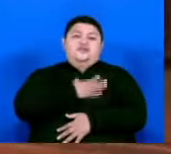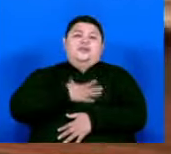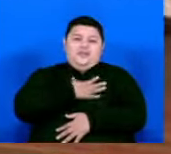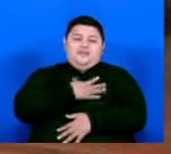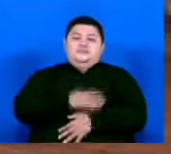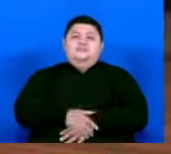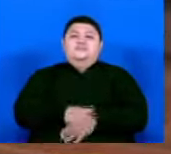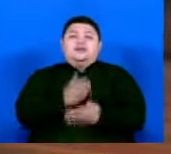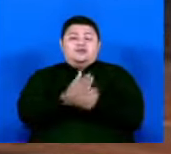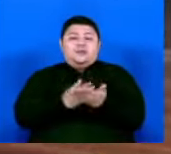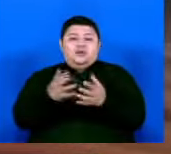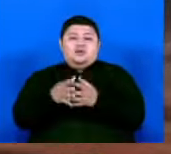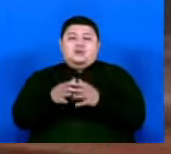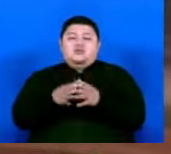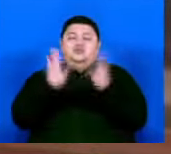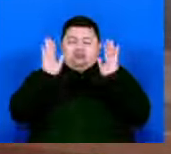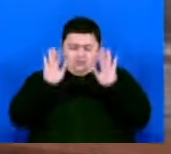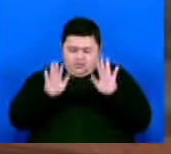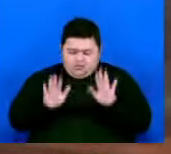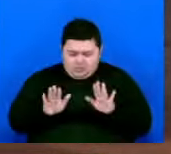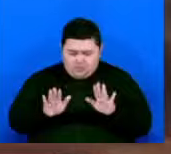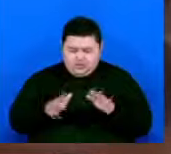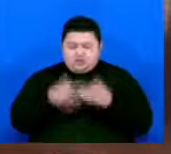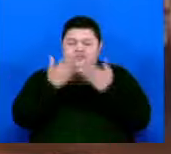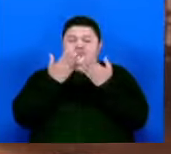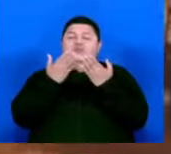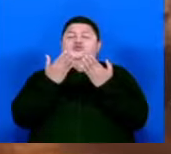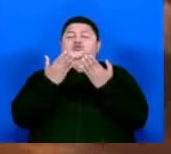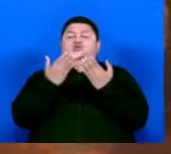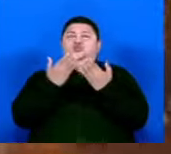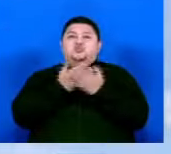dari mereka langsung sujud syukur begitu turun dari pesawat.